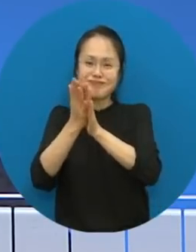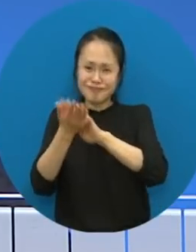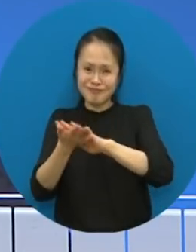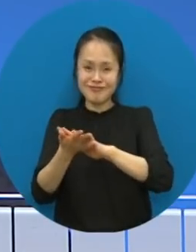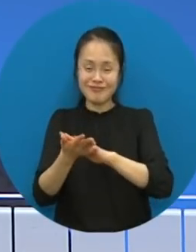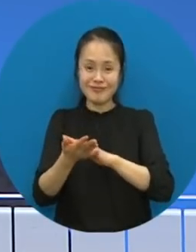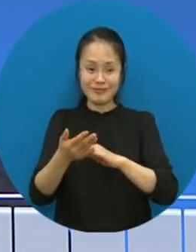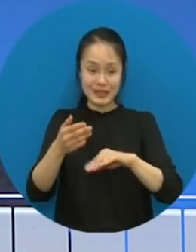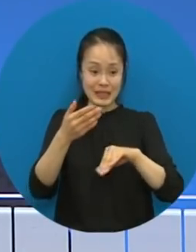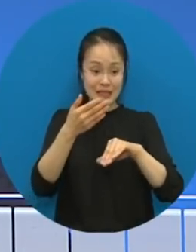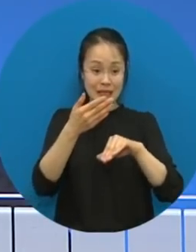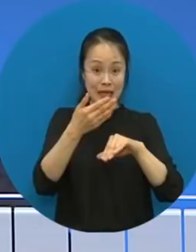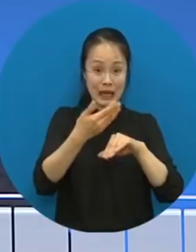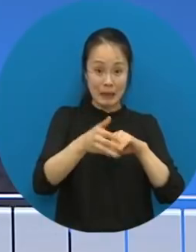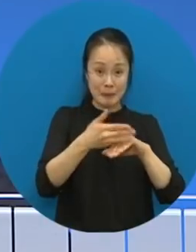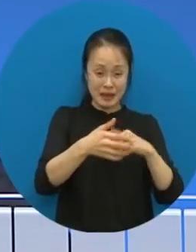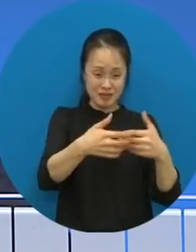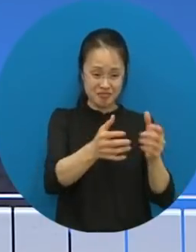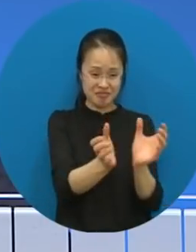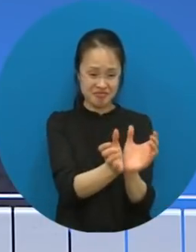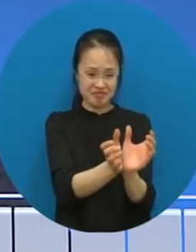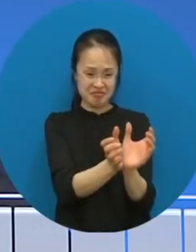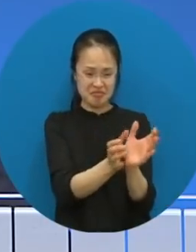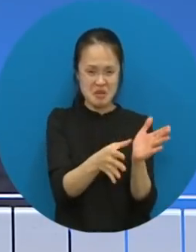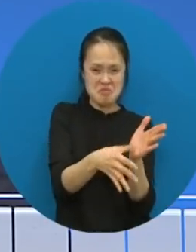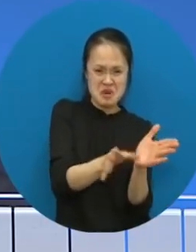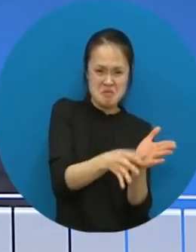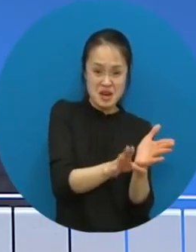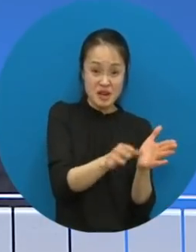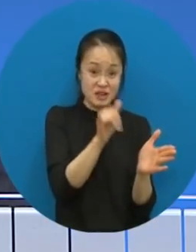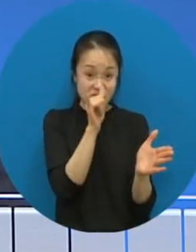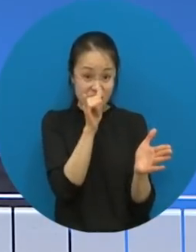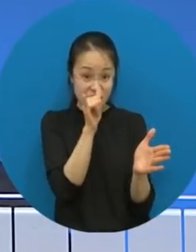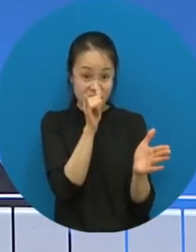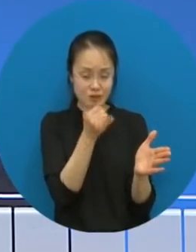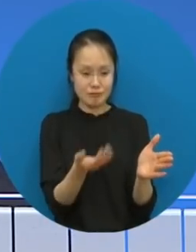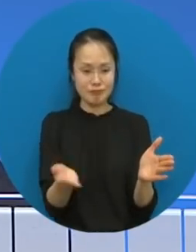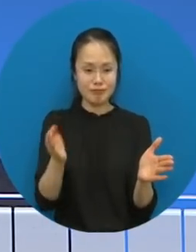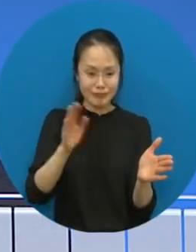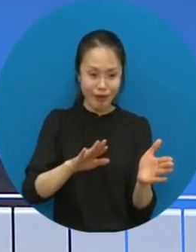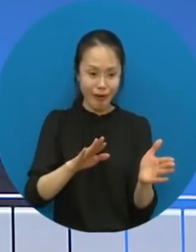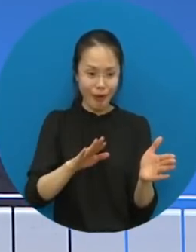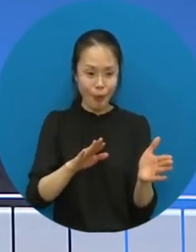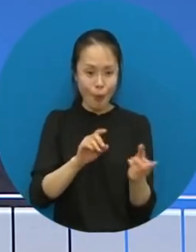깽들이 우린 깽이야 아 깽인가요? 그리스도의 깽